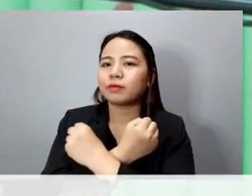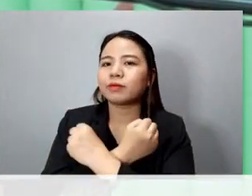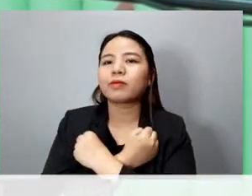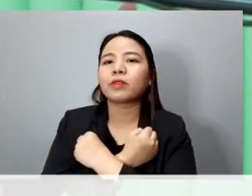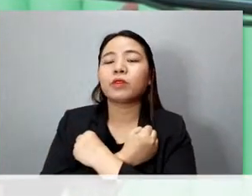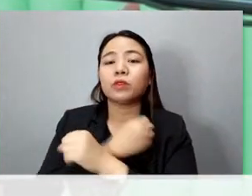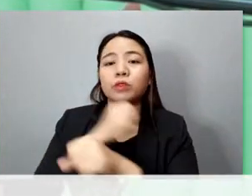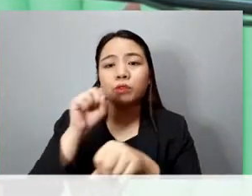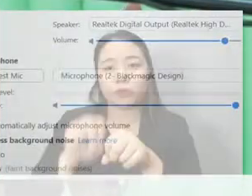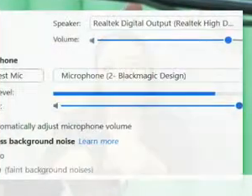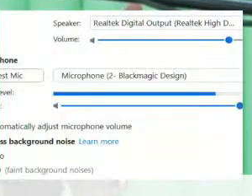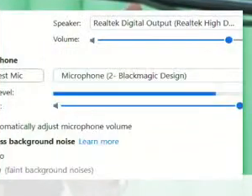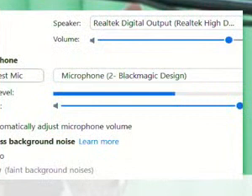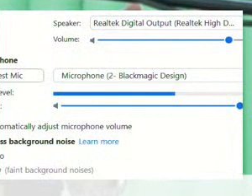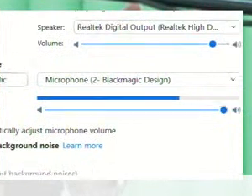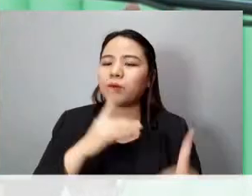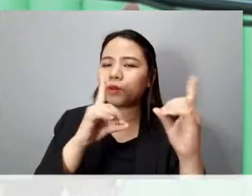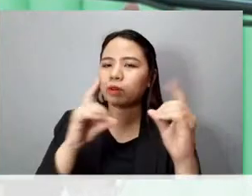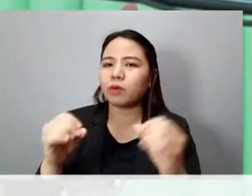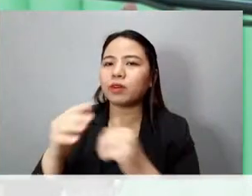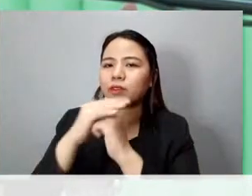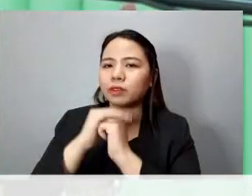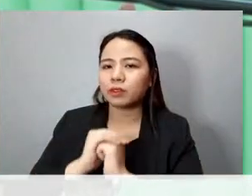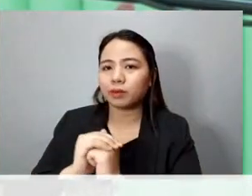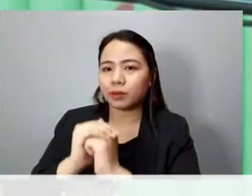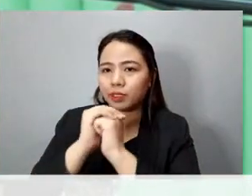aming magawang sambahin ang ngalan mo,